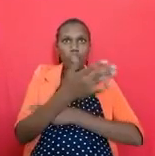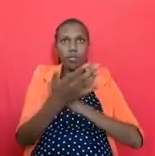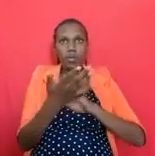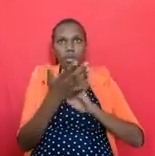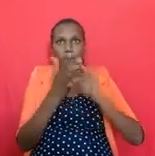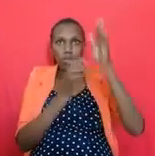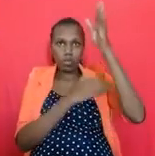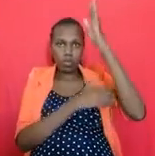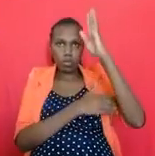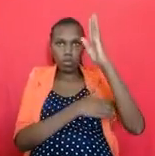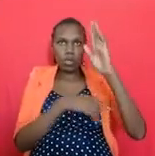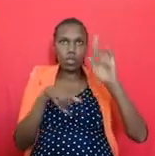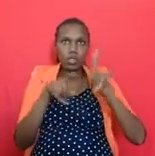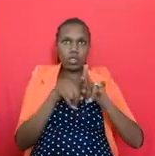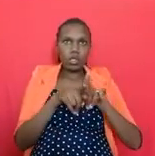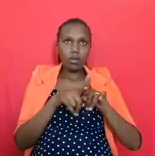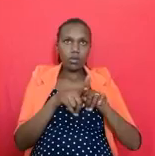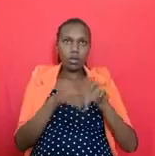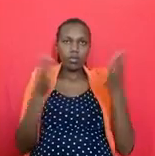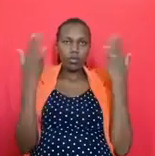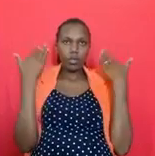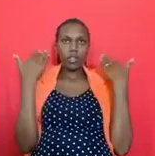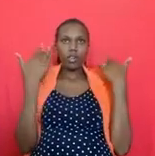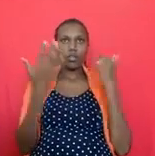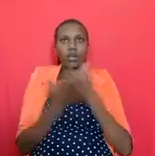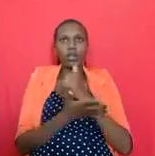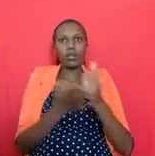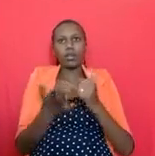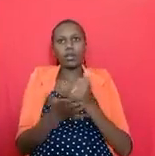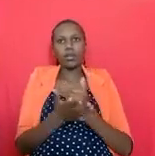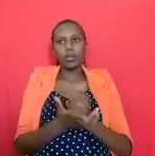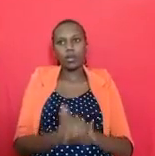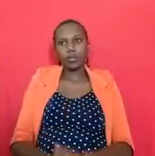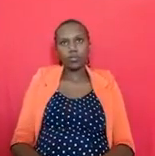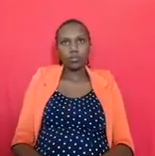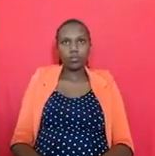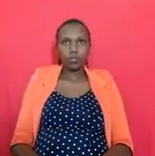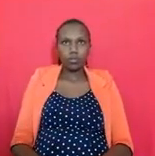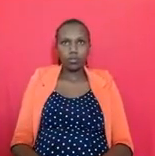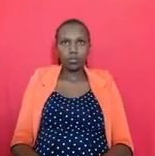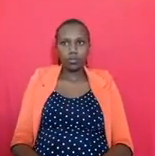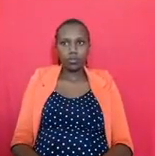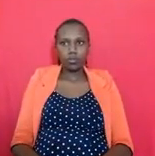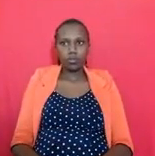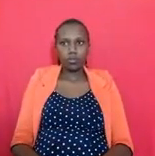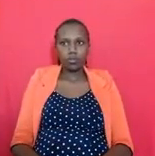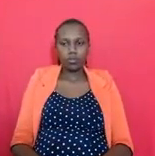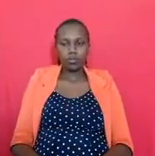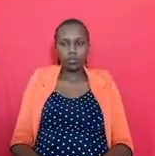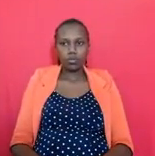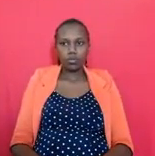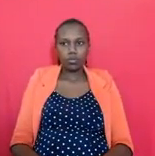ugocagwo na ugekirirwo tene ona tene. Amen.